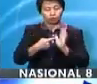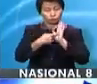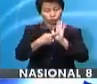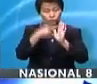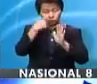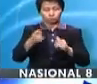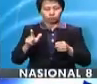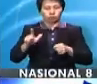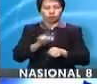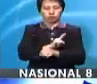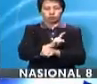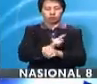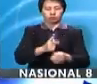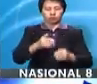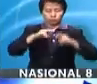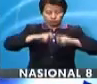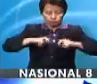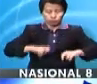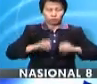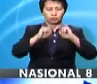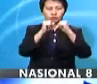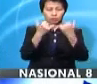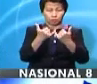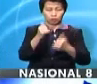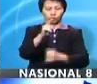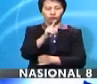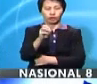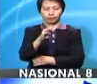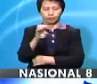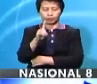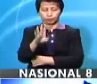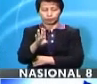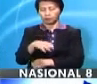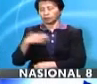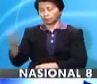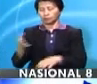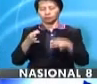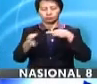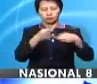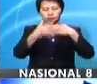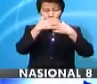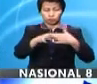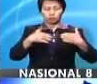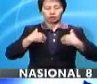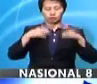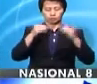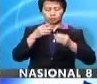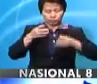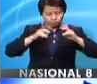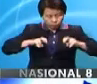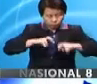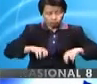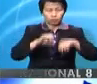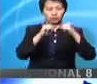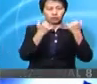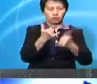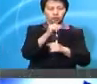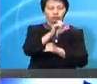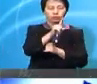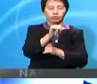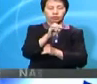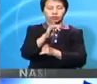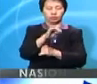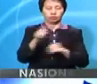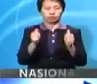bagi memperlengkapkan prosiding syarikat 1MDB. Dan memberi penjelasan itu selepas memperusikan prosiding pertama syarikat 1MDB bersama